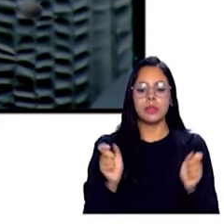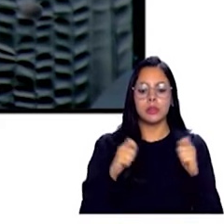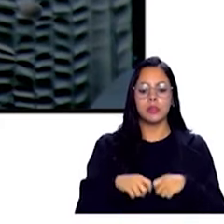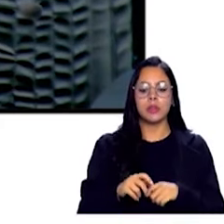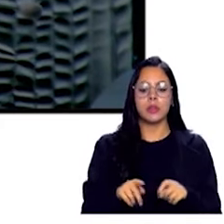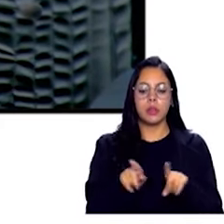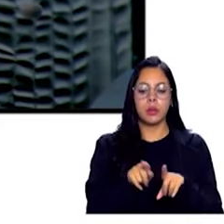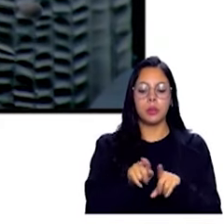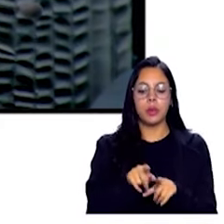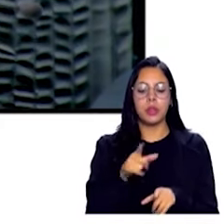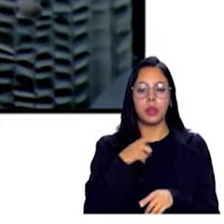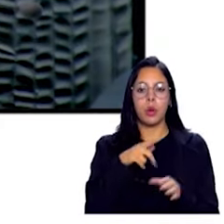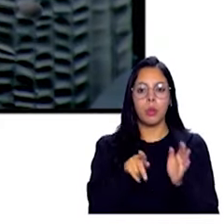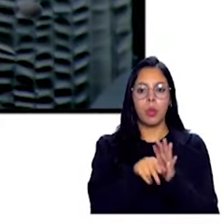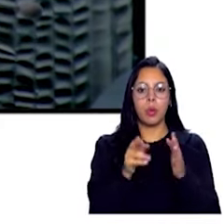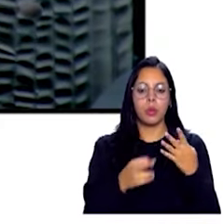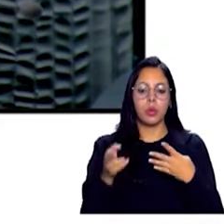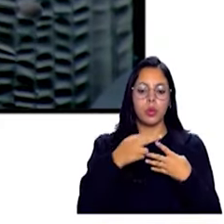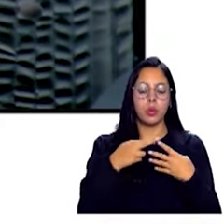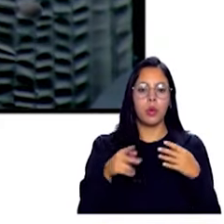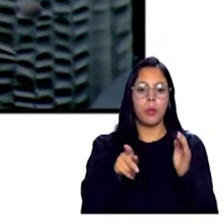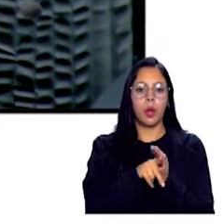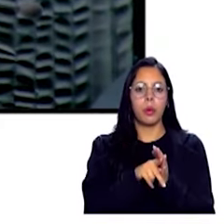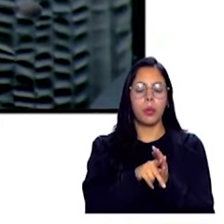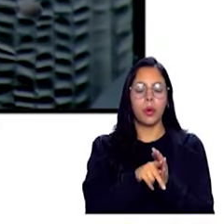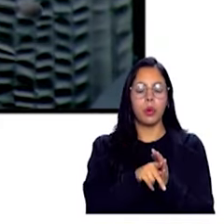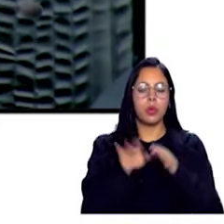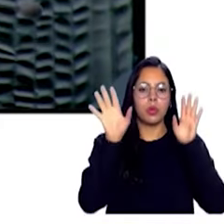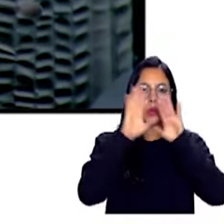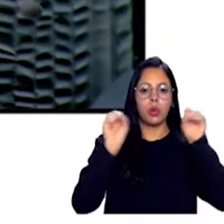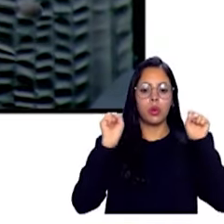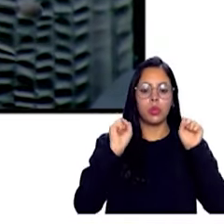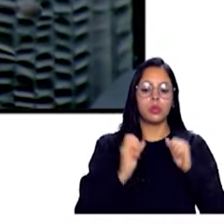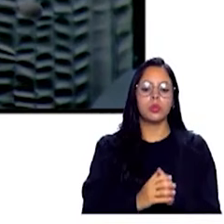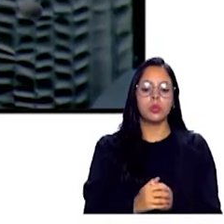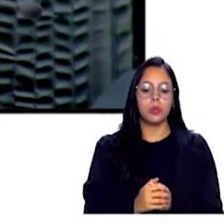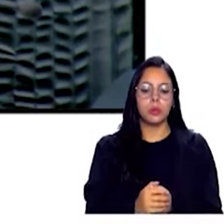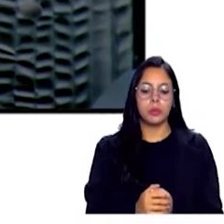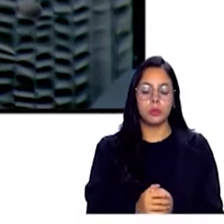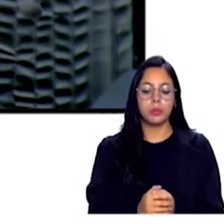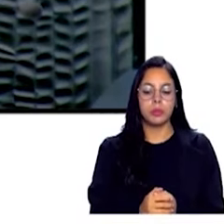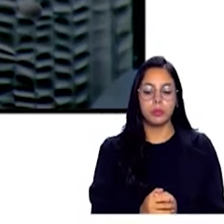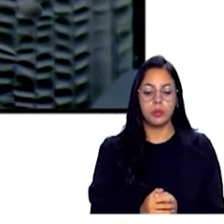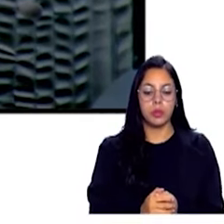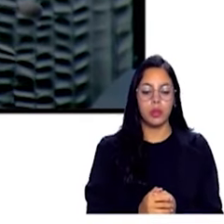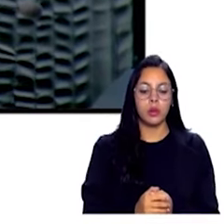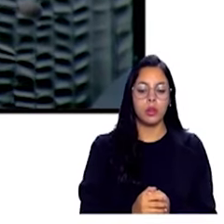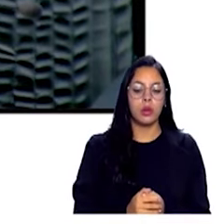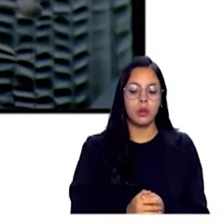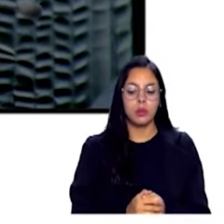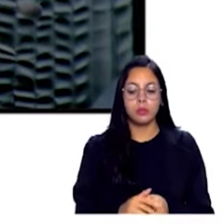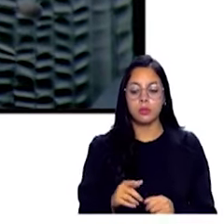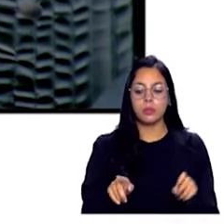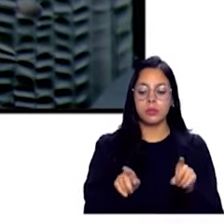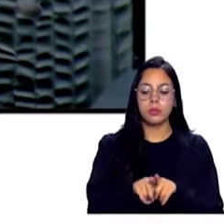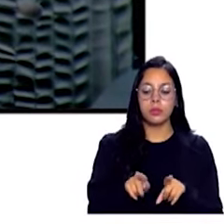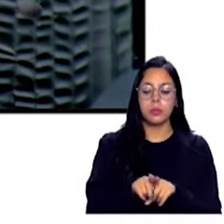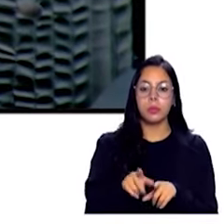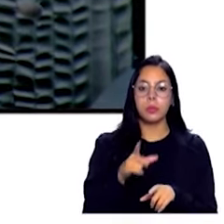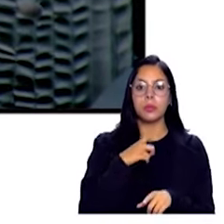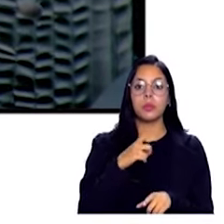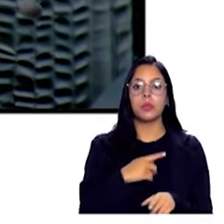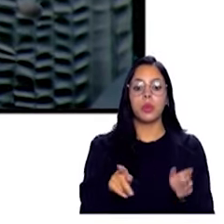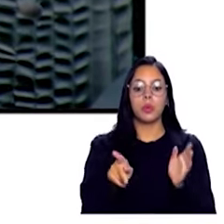spécialisés c'est une question de langage ET de formalisation des écritures d'avoir des